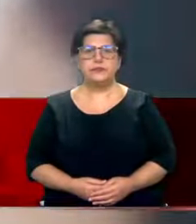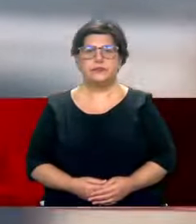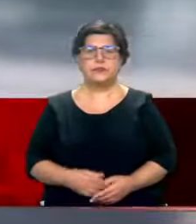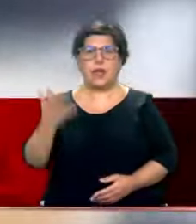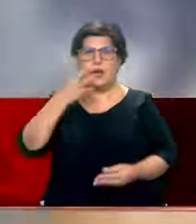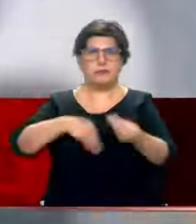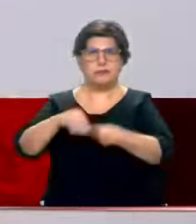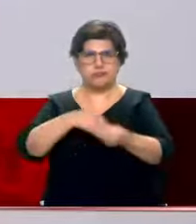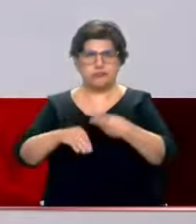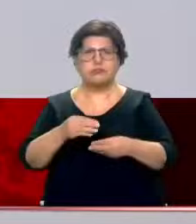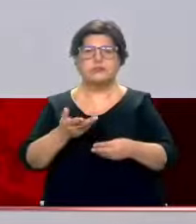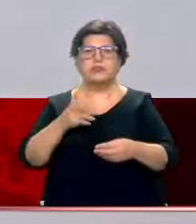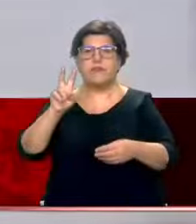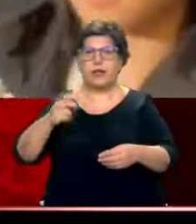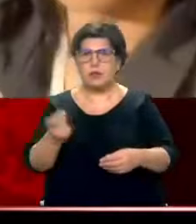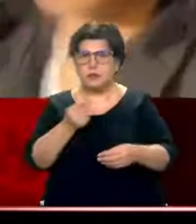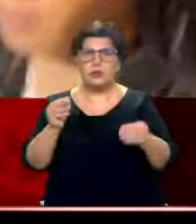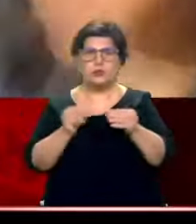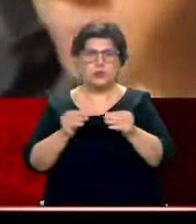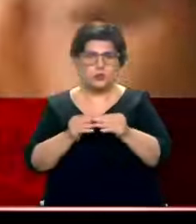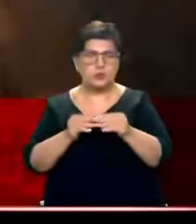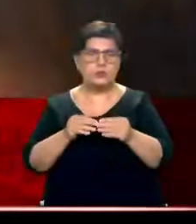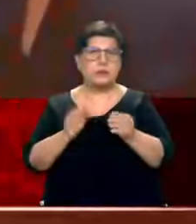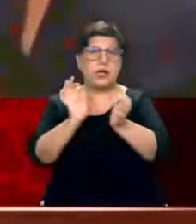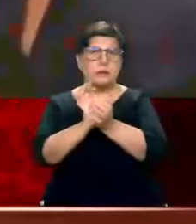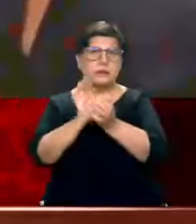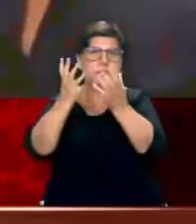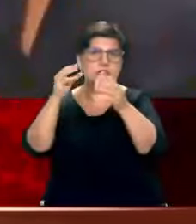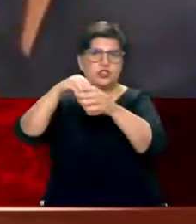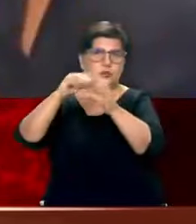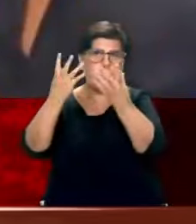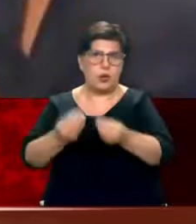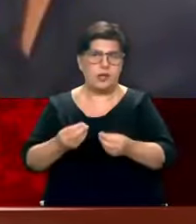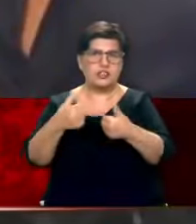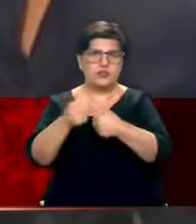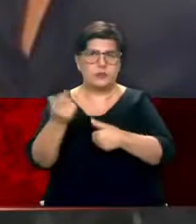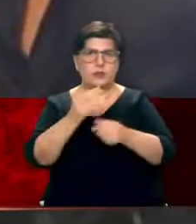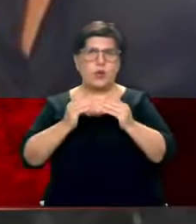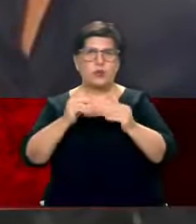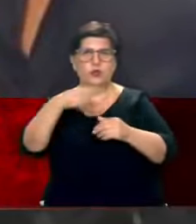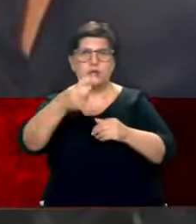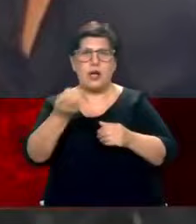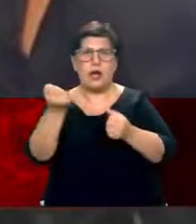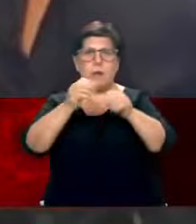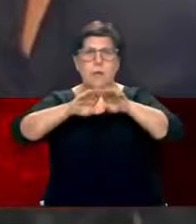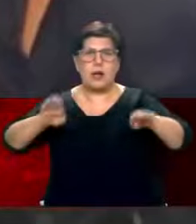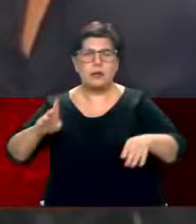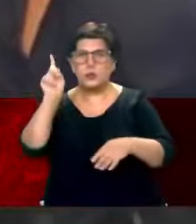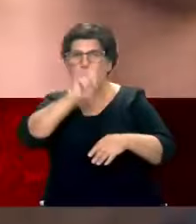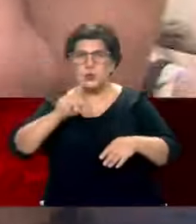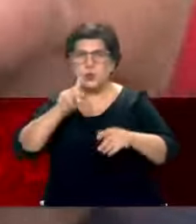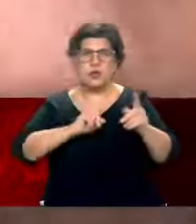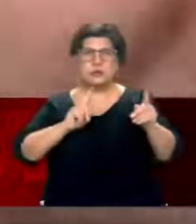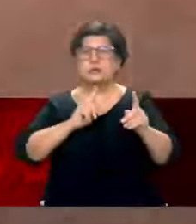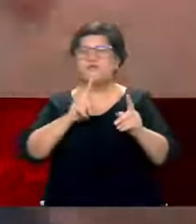Kara para aklama ve vergi kaçırma suçlamasıyla cezaevinde olan Polat çifti, komşularıyla park yüzünden kavga edip davalık